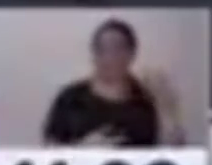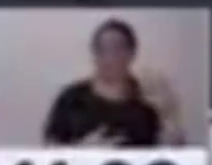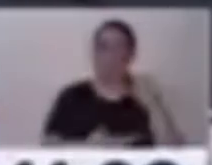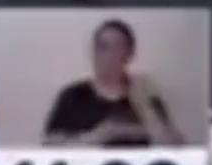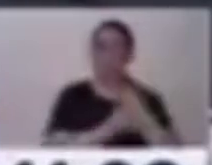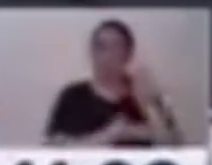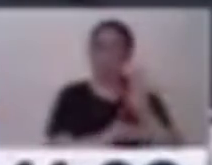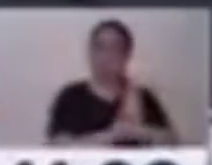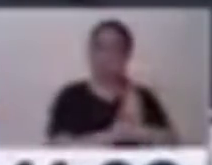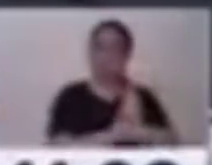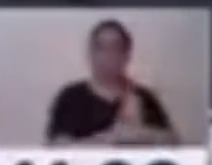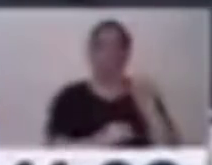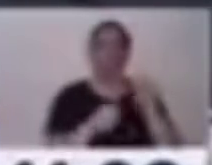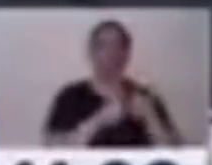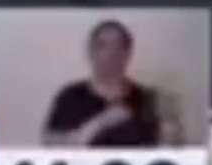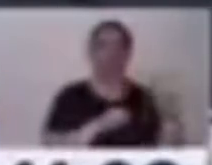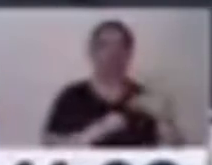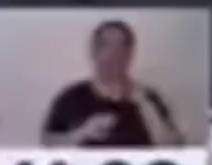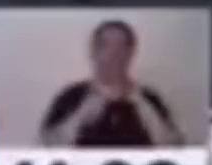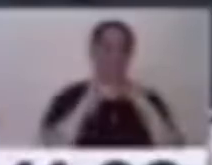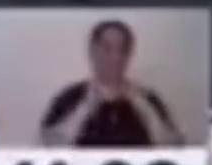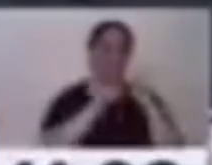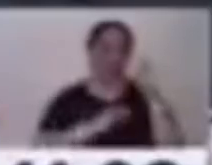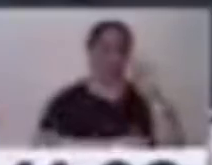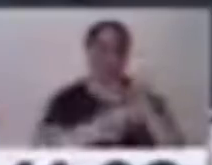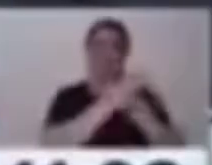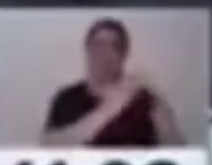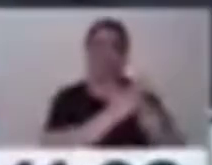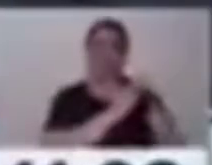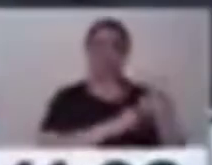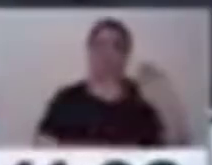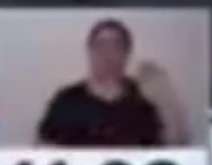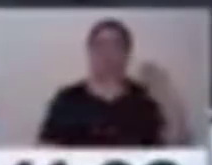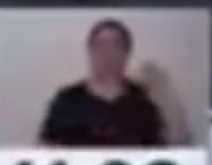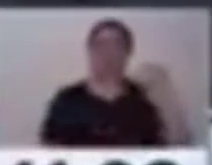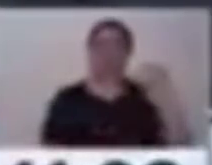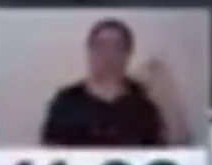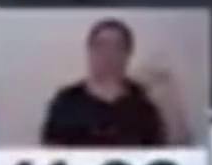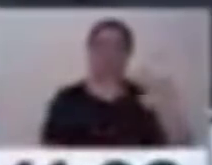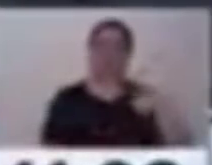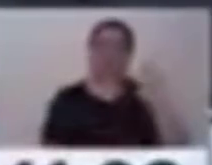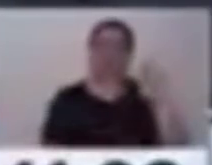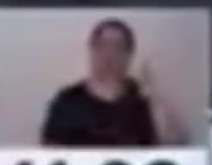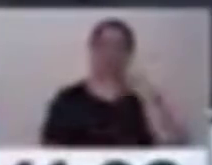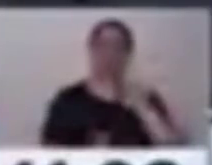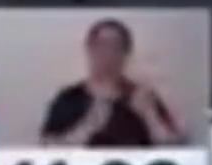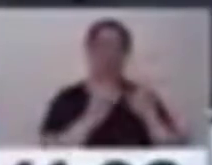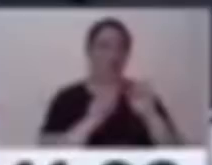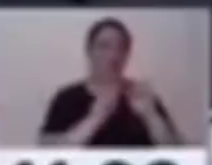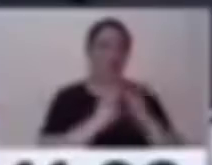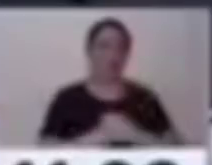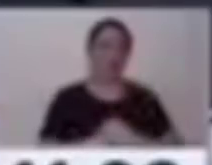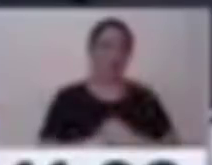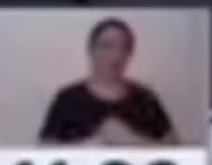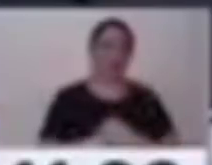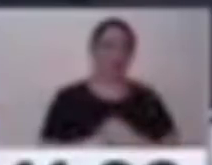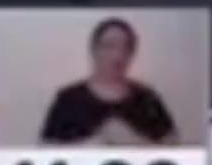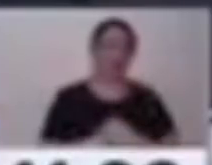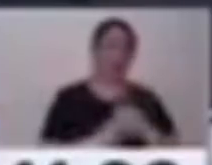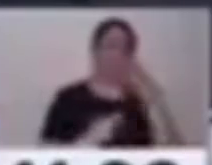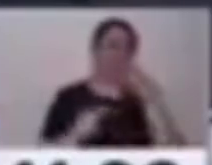ilan ang hindi pa po nakakatanggap at kailan po ang target na matapos ang distribution nito, Yusek?